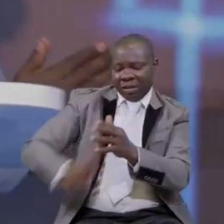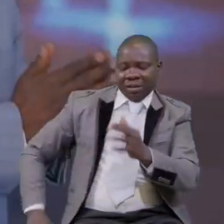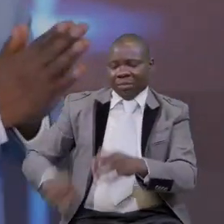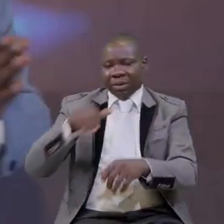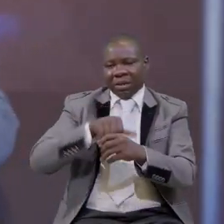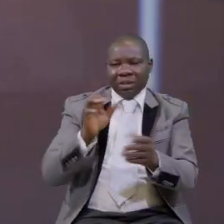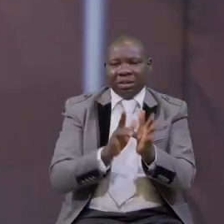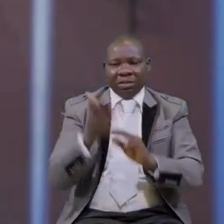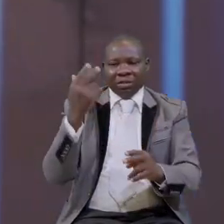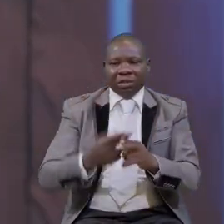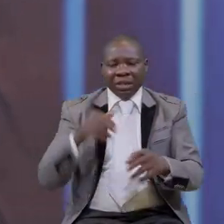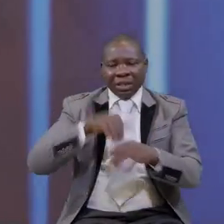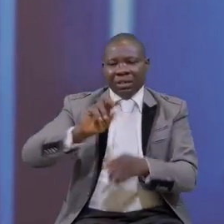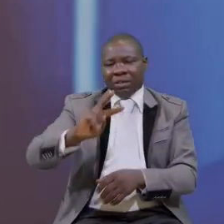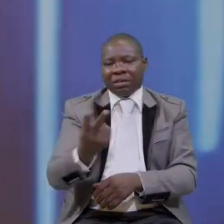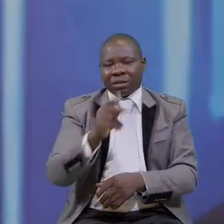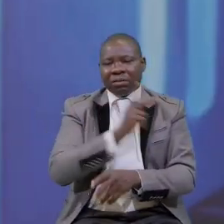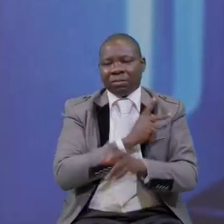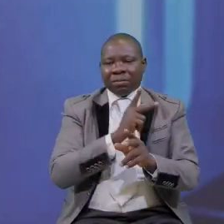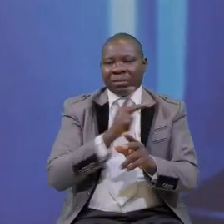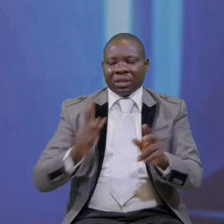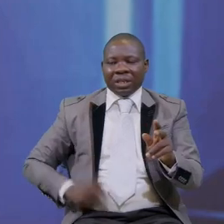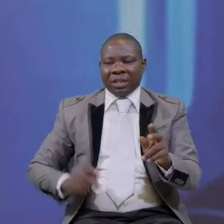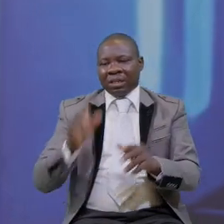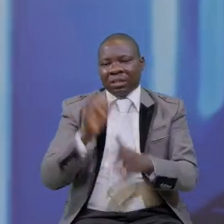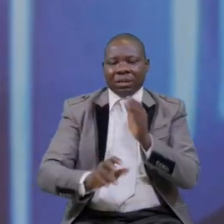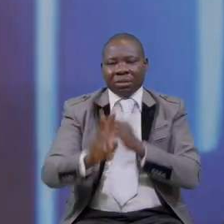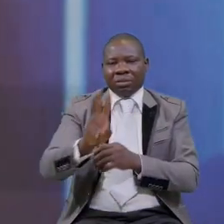En 2 Rois, chapitre 2. 2 Rois 2.